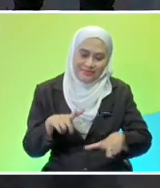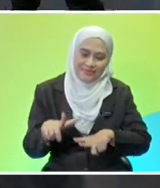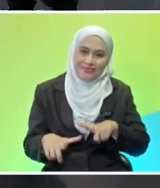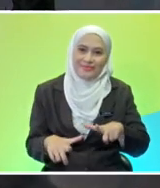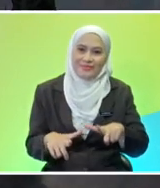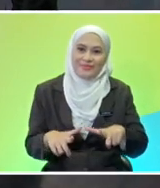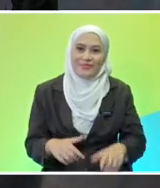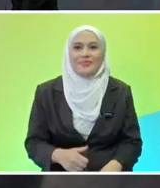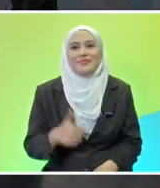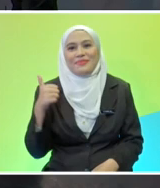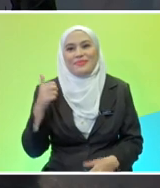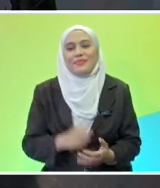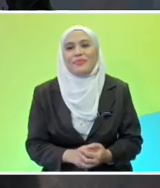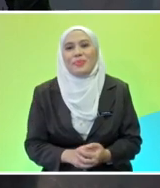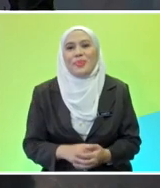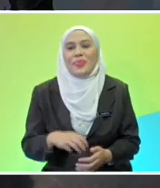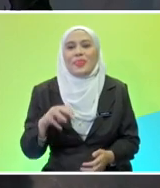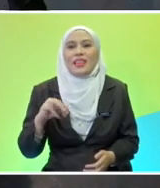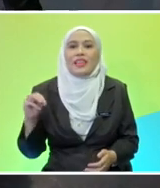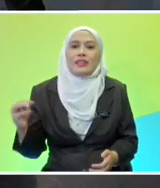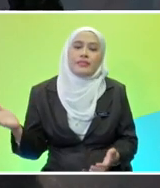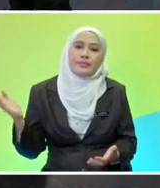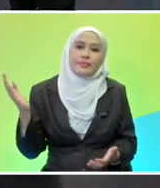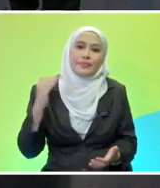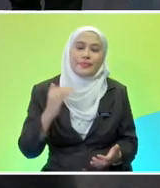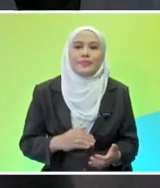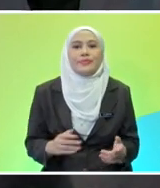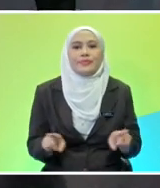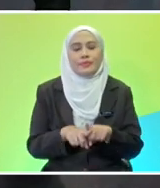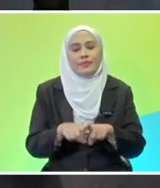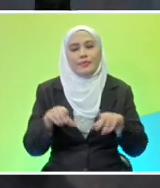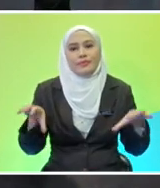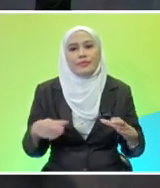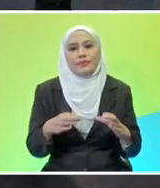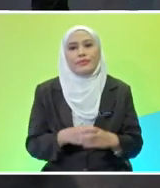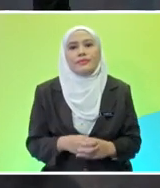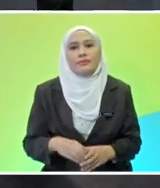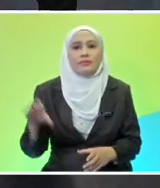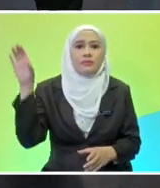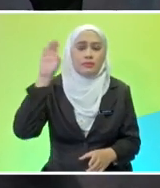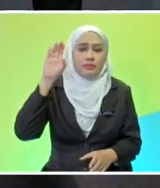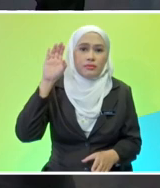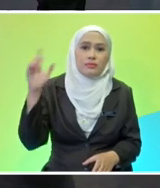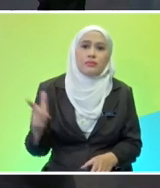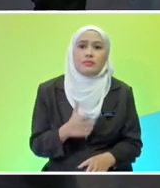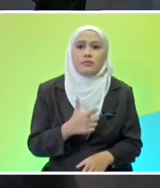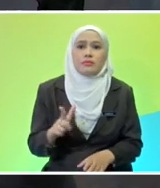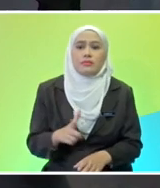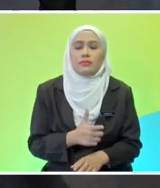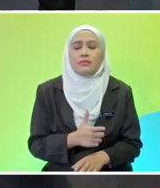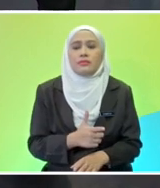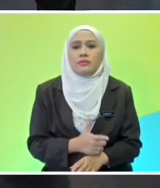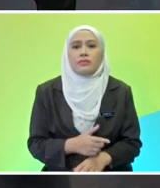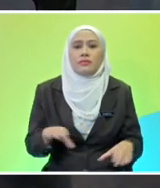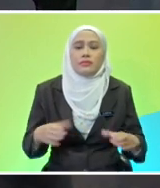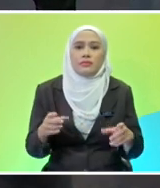Ya. Seronok kan? Murid-murid kat rumah sana, jom kita sama-sama buat. Yeah. Okey, bila murid dengar lagu, kita gerak sama-sama dekat rumah. Mm-hmm. And then